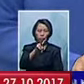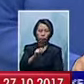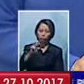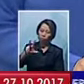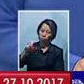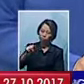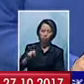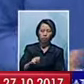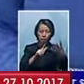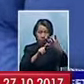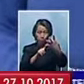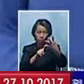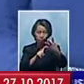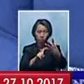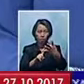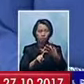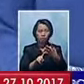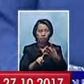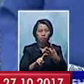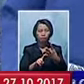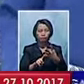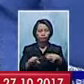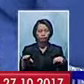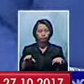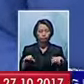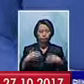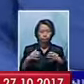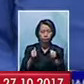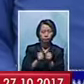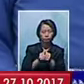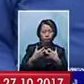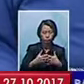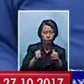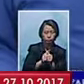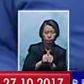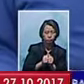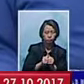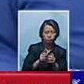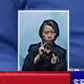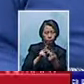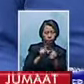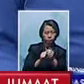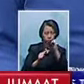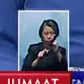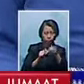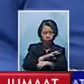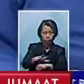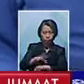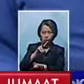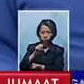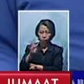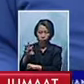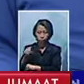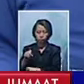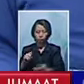2030. Keempat, watan yang lebih kompetitif dan bersifat hampir zero defect pada tahun 2040.